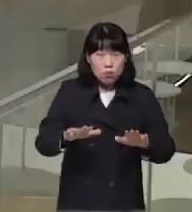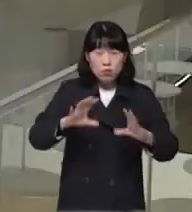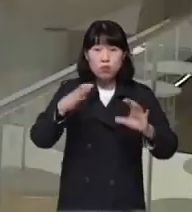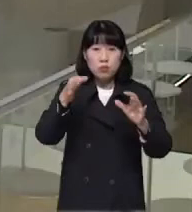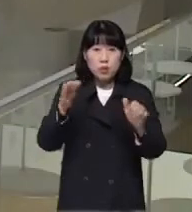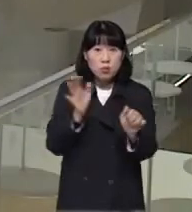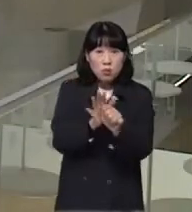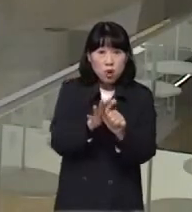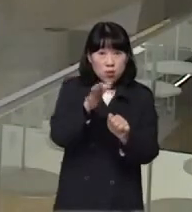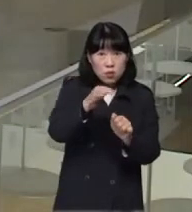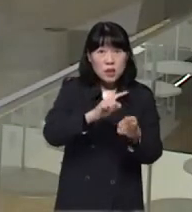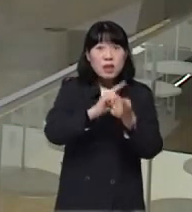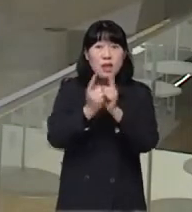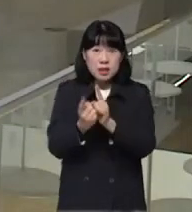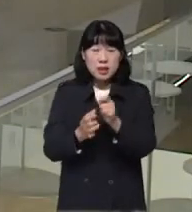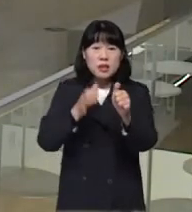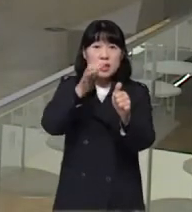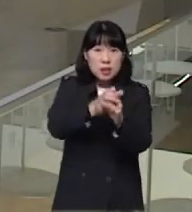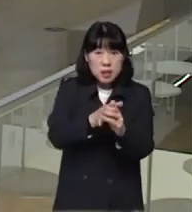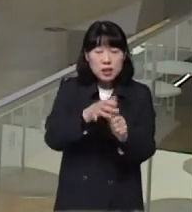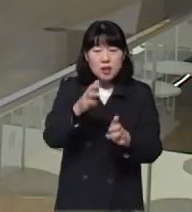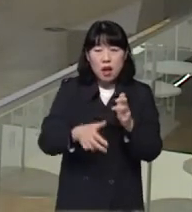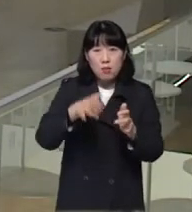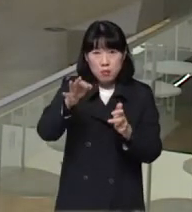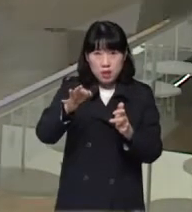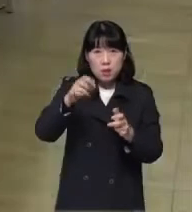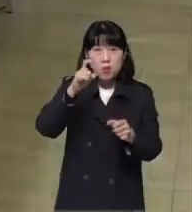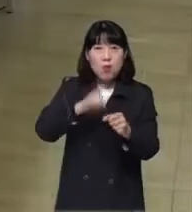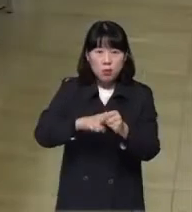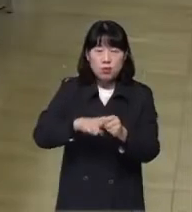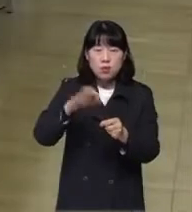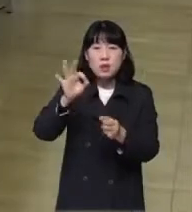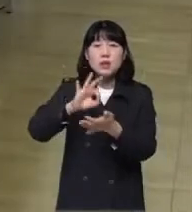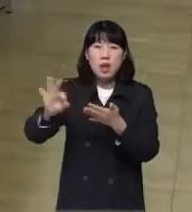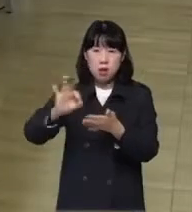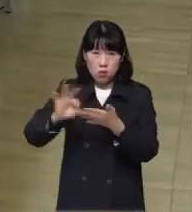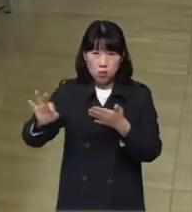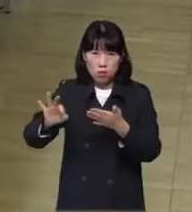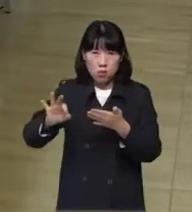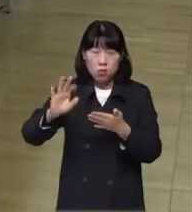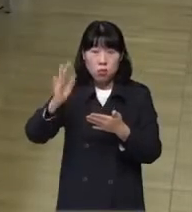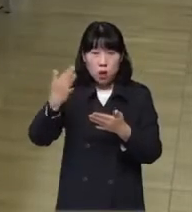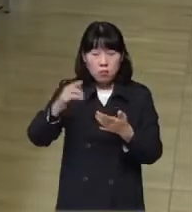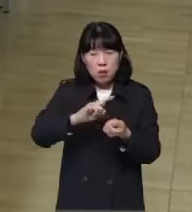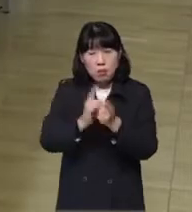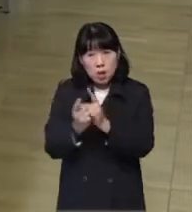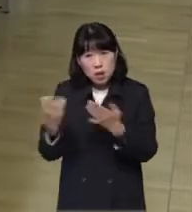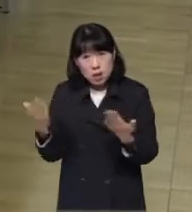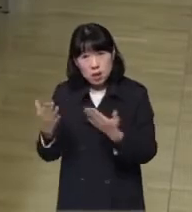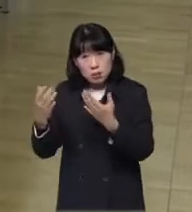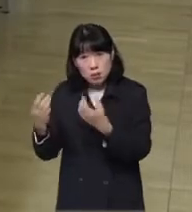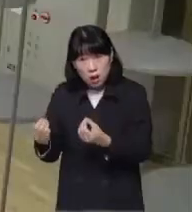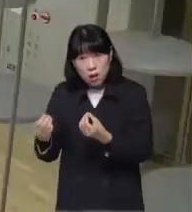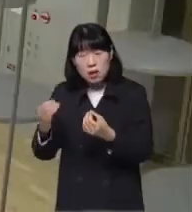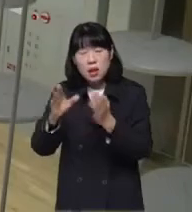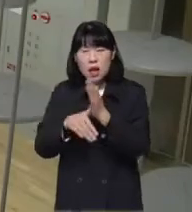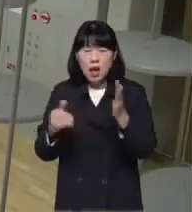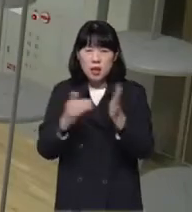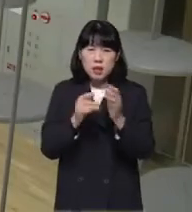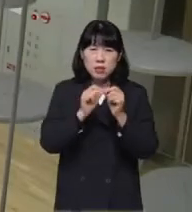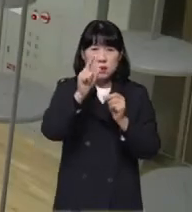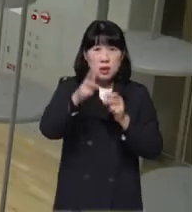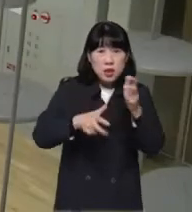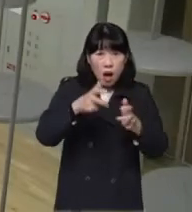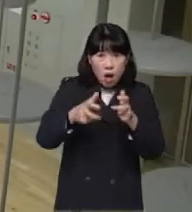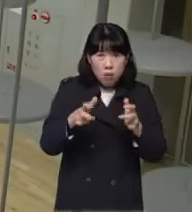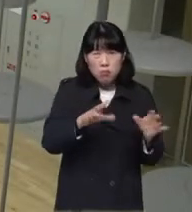보조금 대신 위탁 사업비 명목으로 예산을 집행해야 하기 때문에 전환 작업이 끝날때까지 대부분의 사업들이